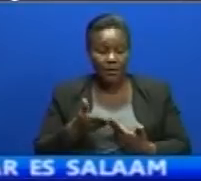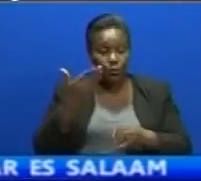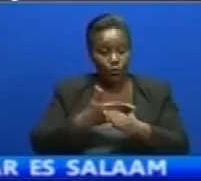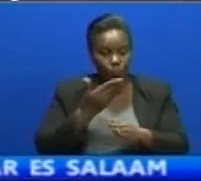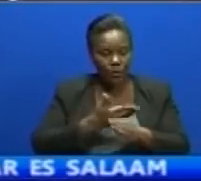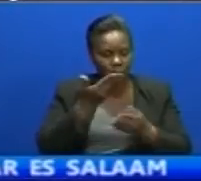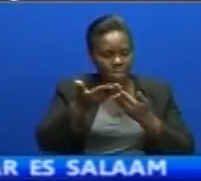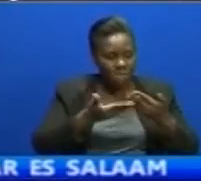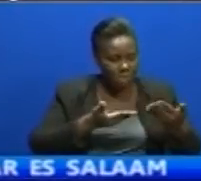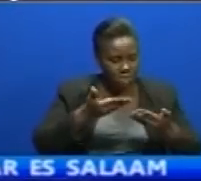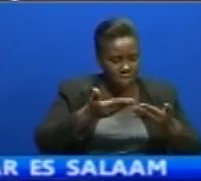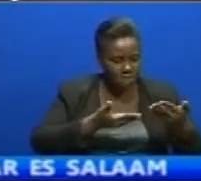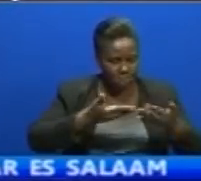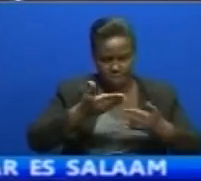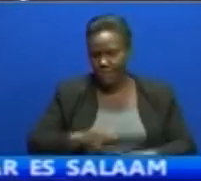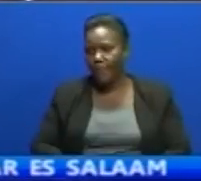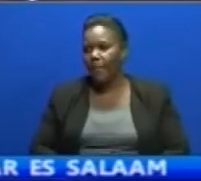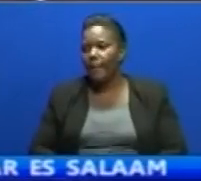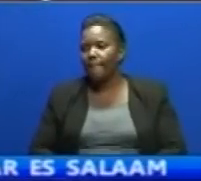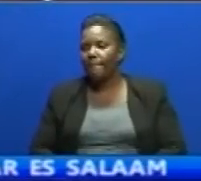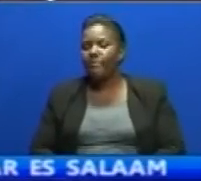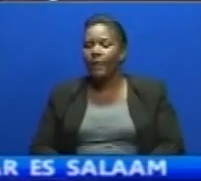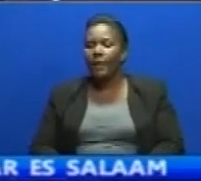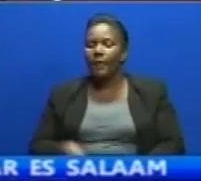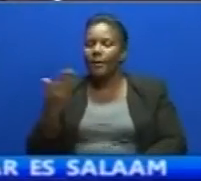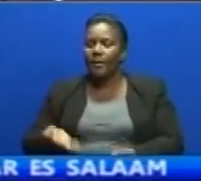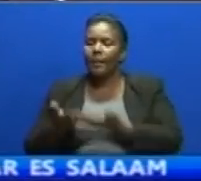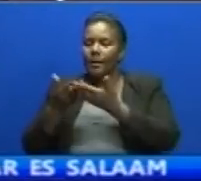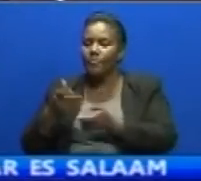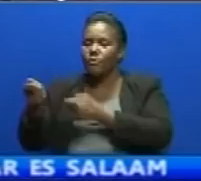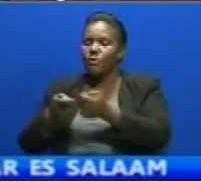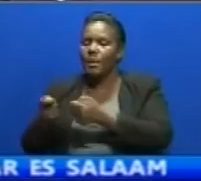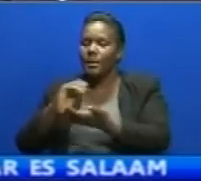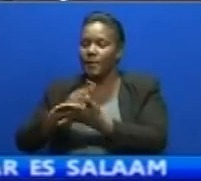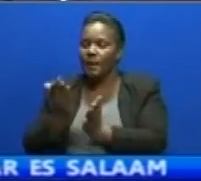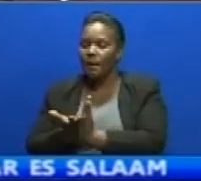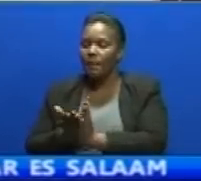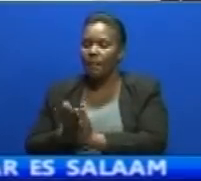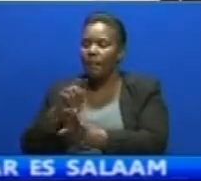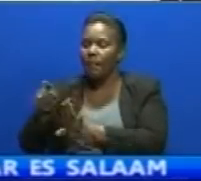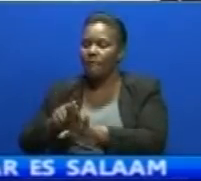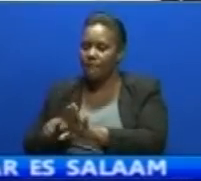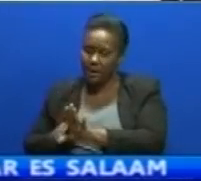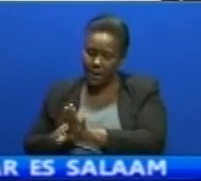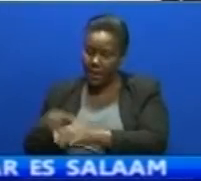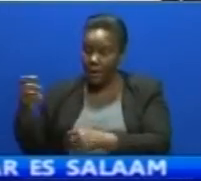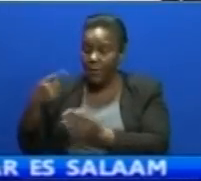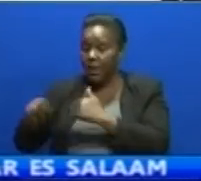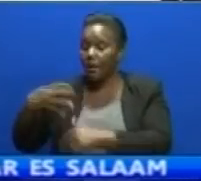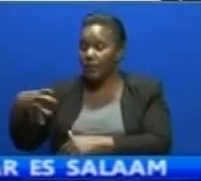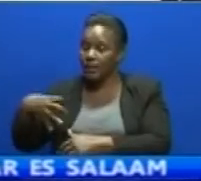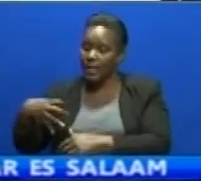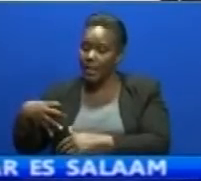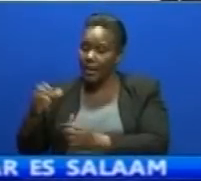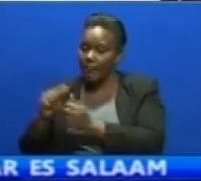Kwa upande wake, kaimu mkurugenzi wa idara ya Afrika katika Wizara ya Mambo ya Nje na Ushirikiano wa Afrika Mashariki Willy Brody